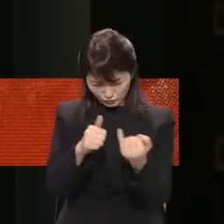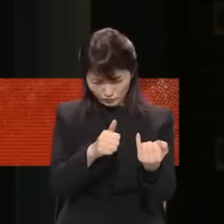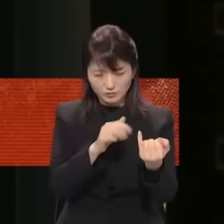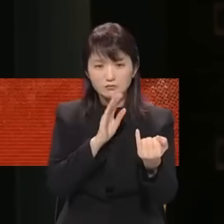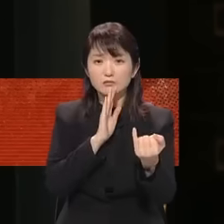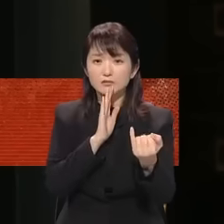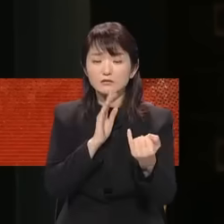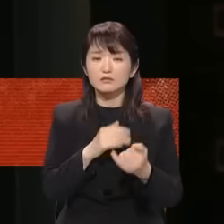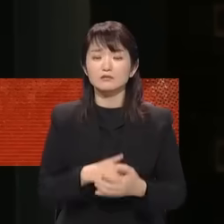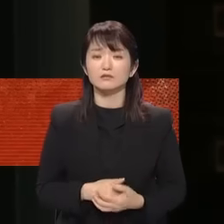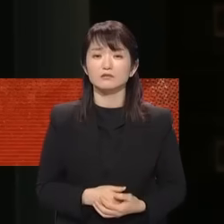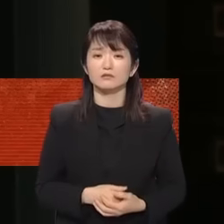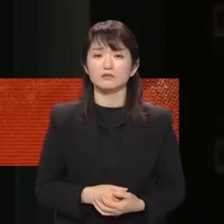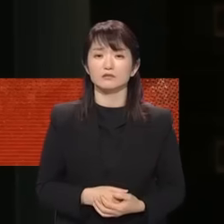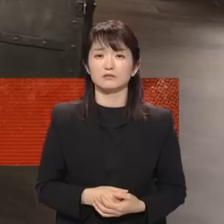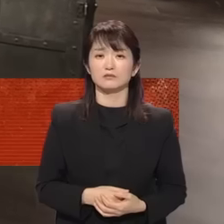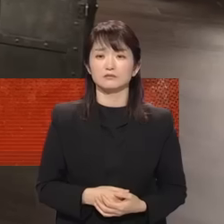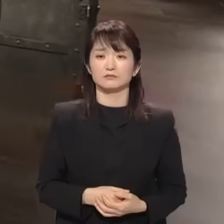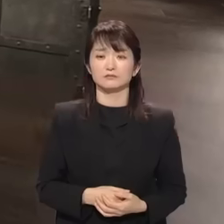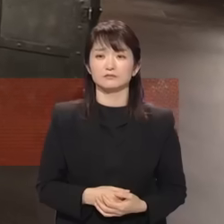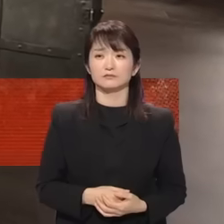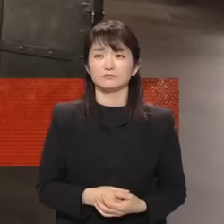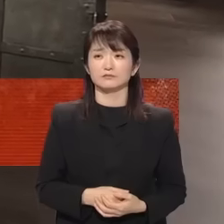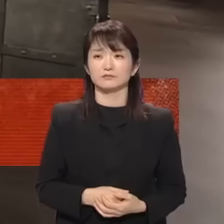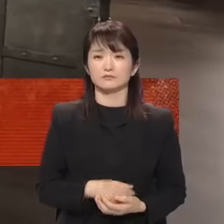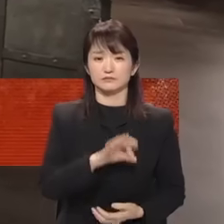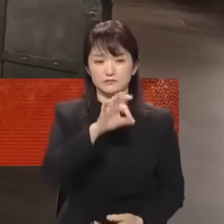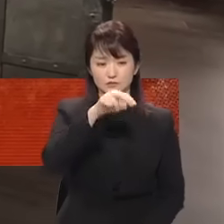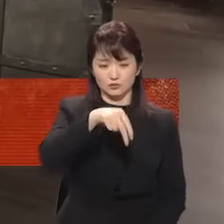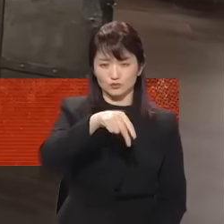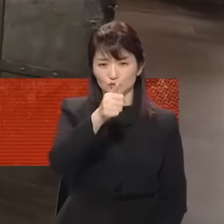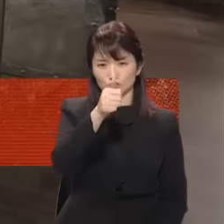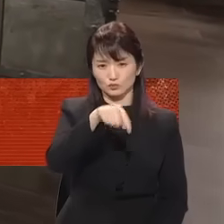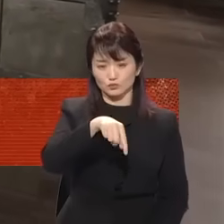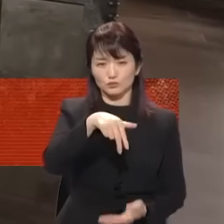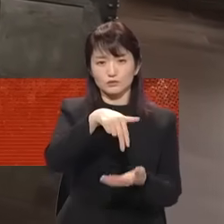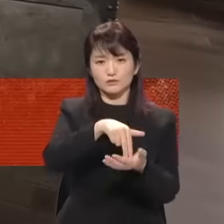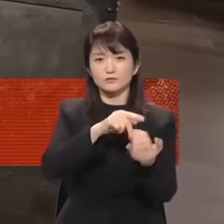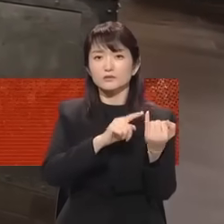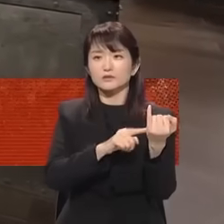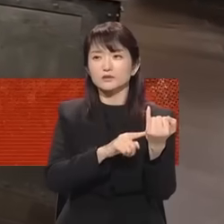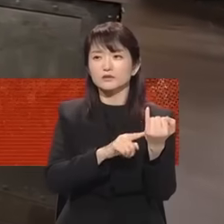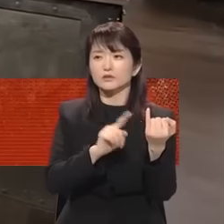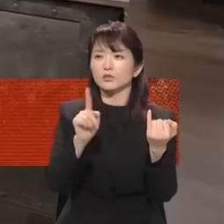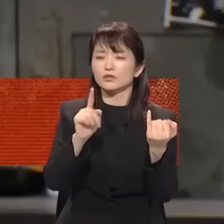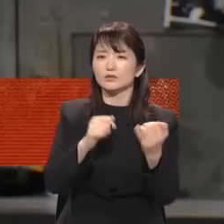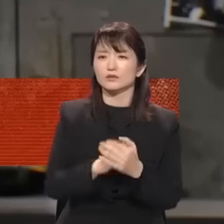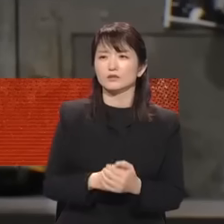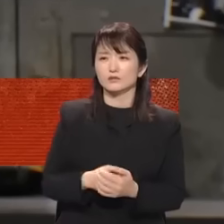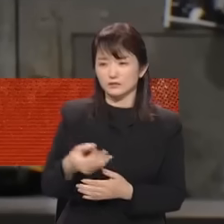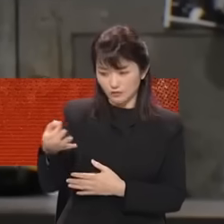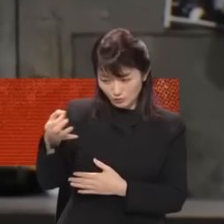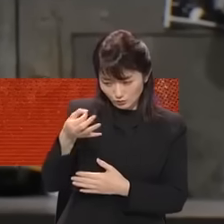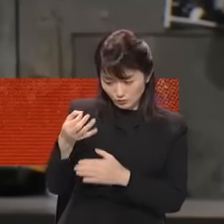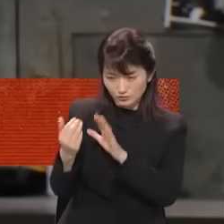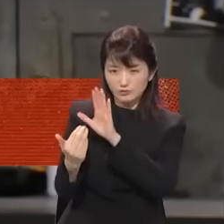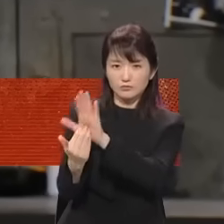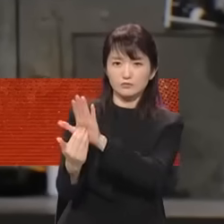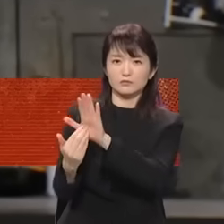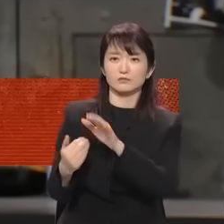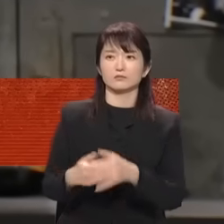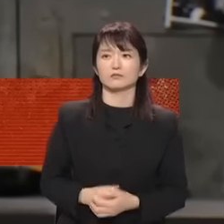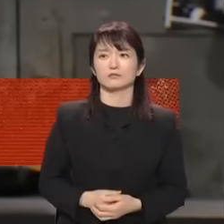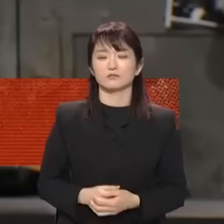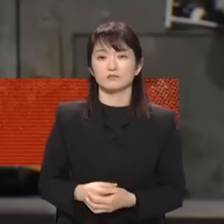맞죠 스토킹이 맞고 그래서 이제 유 입장에서는 이걸 더 이상 볼 수가 없어서 시청을 차단을 했다라는 겁니다 차단을 했더니